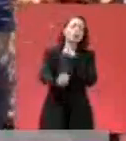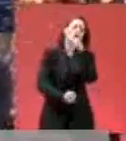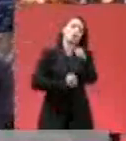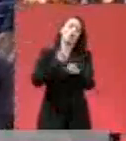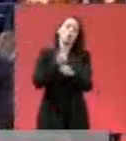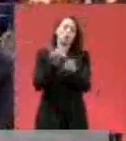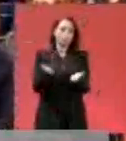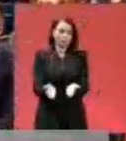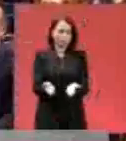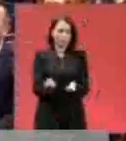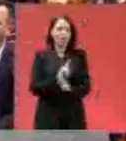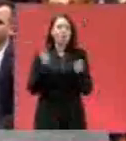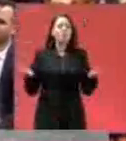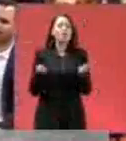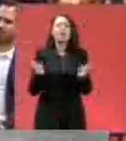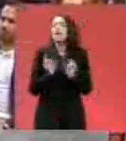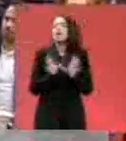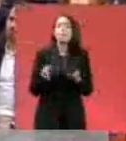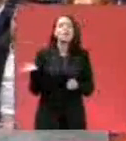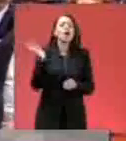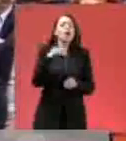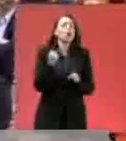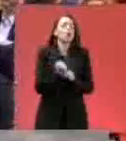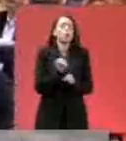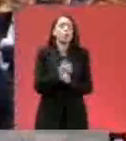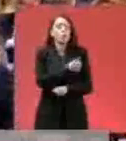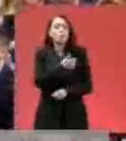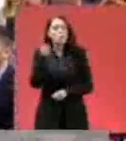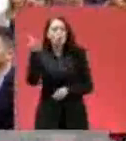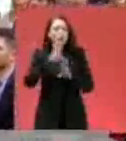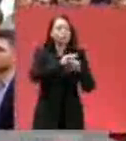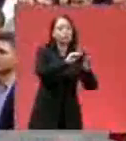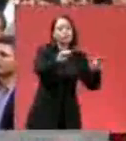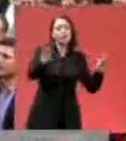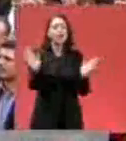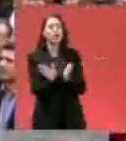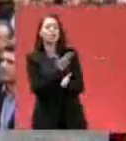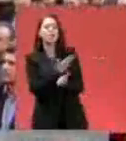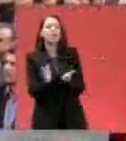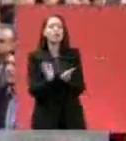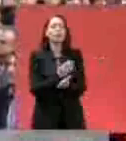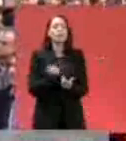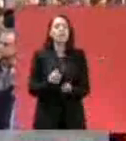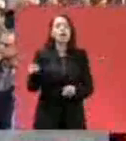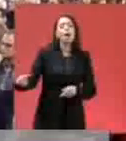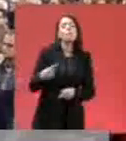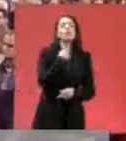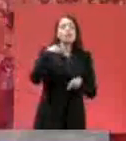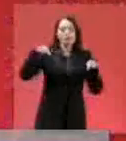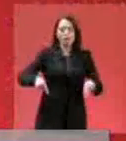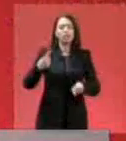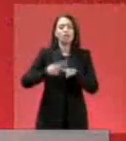χρόνια δεν έκαναν καμία άλλη δουλειά παρά να προπαγανδίζουν την καταστροφή και την αποτυχία της